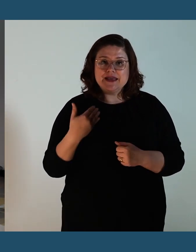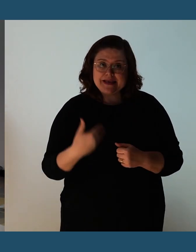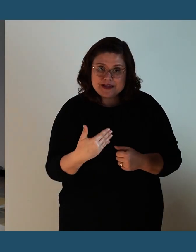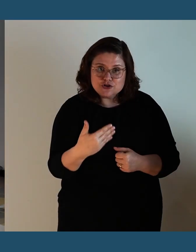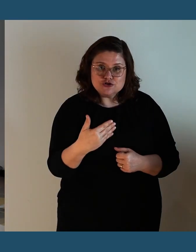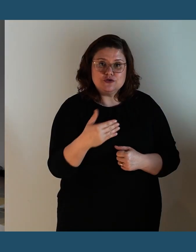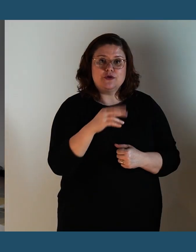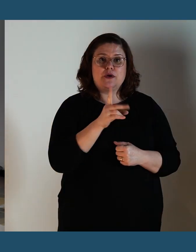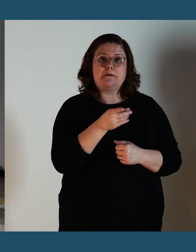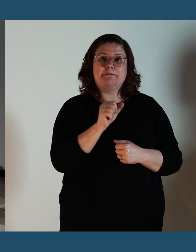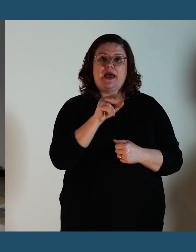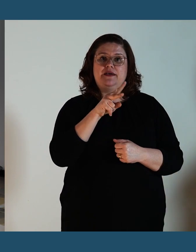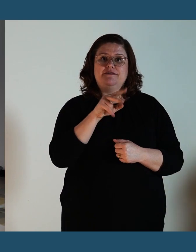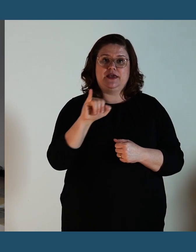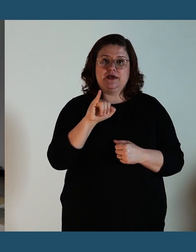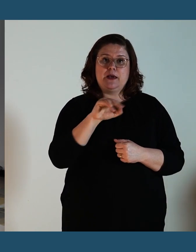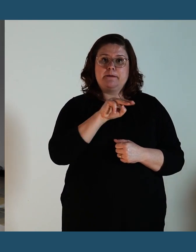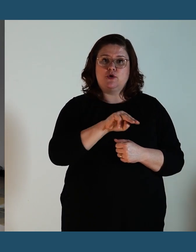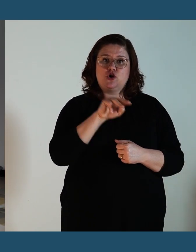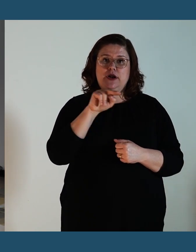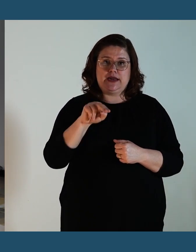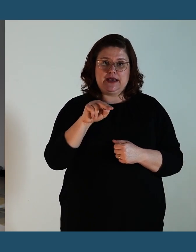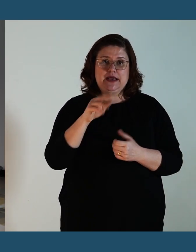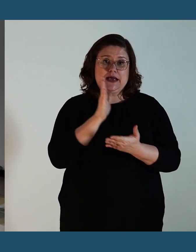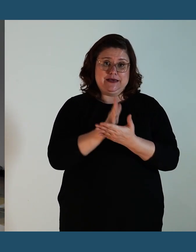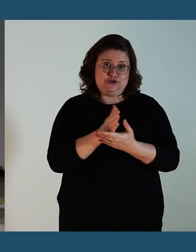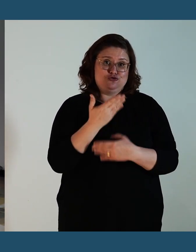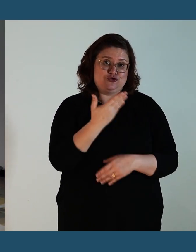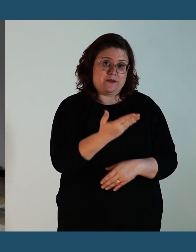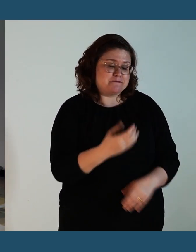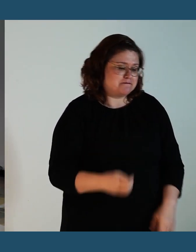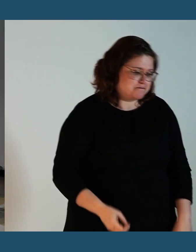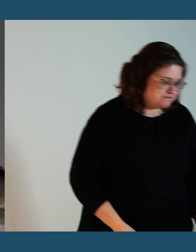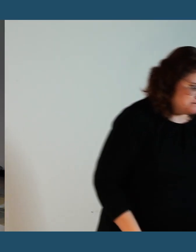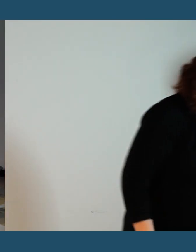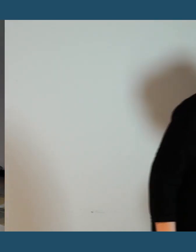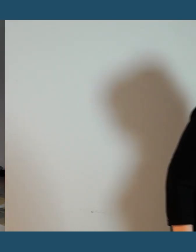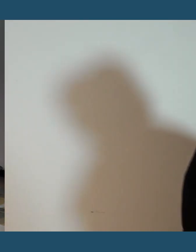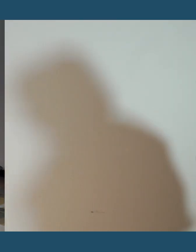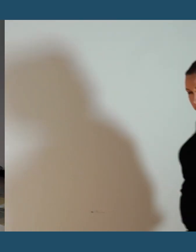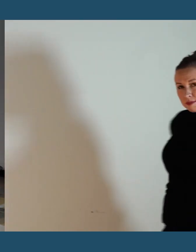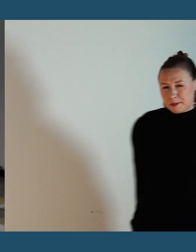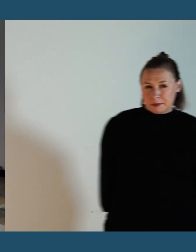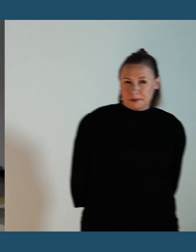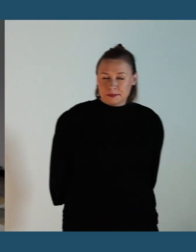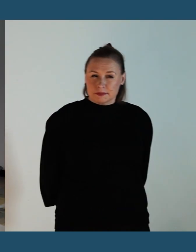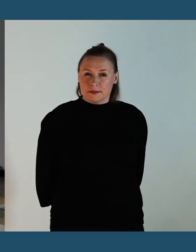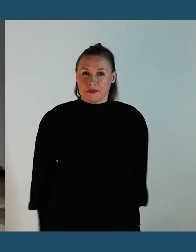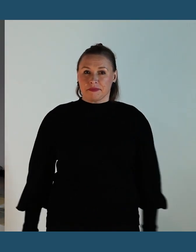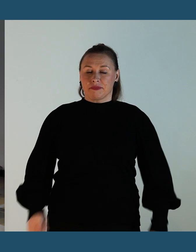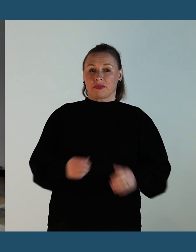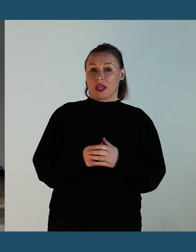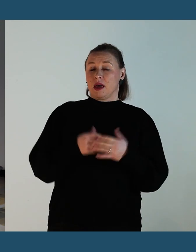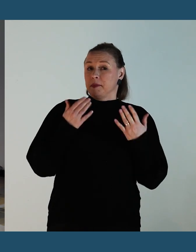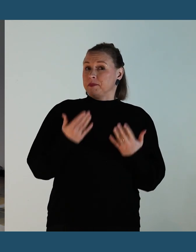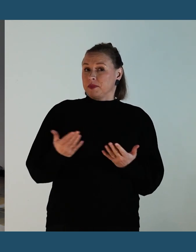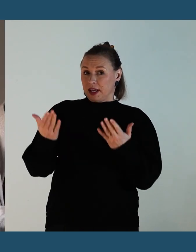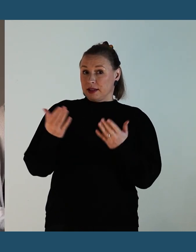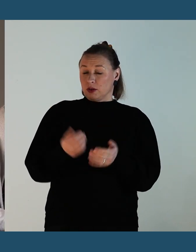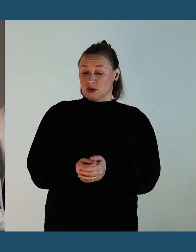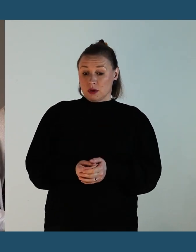oli seuraavana Päivi Mononen Mikkilä keskustalle. Joo, kiitoksia. Tämä on tosiaan ihan valtava tämmöinen